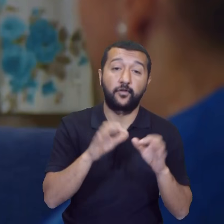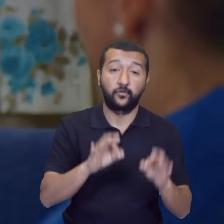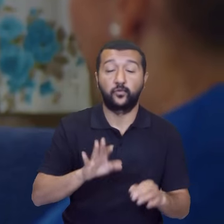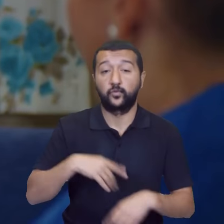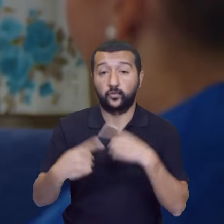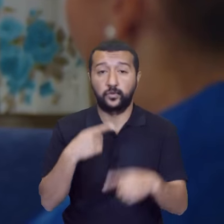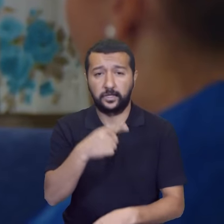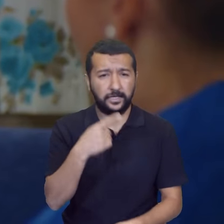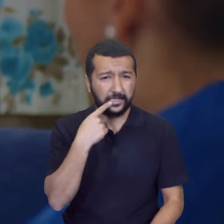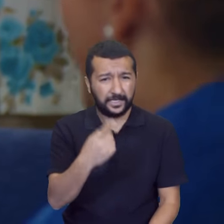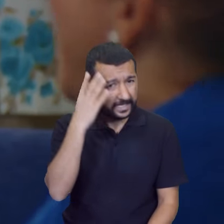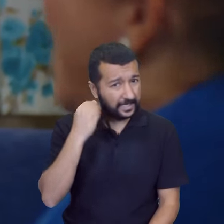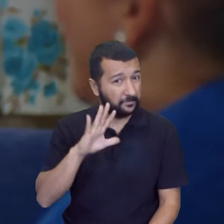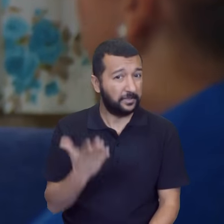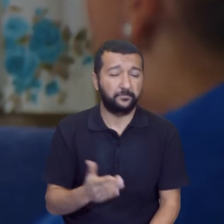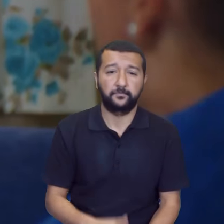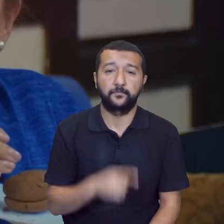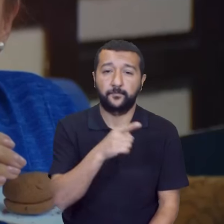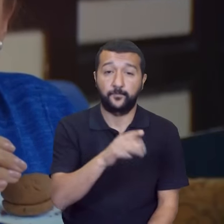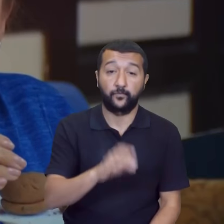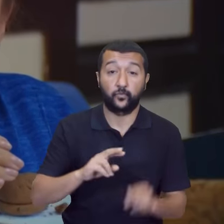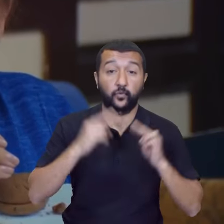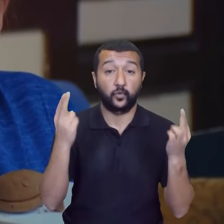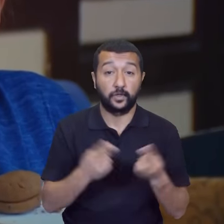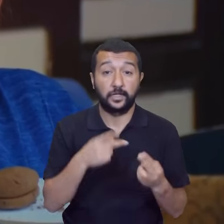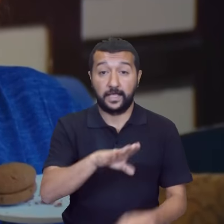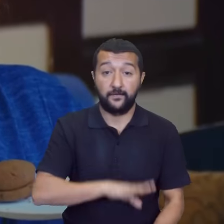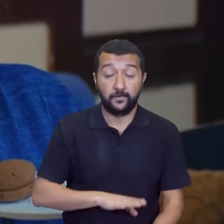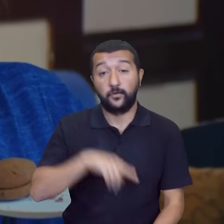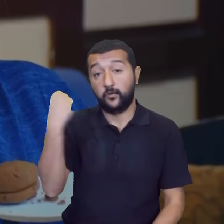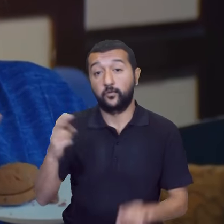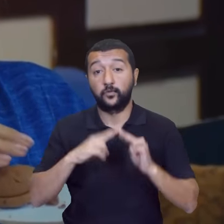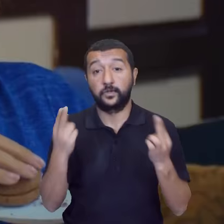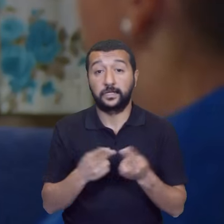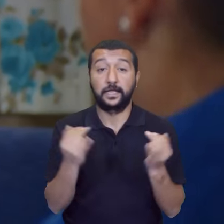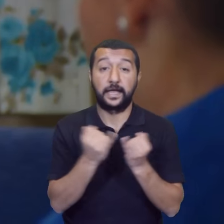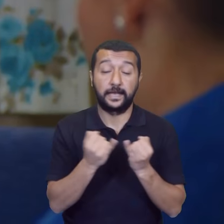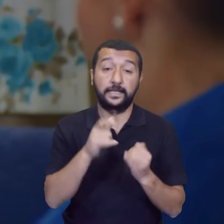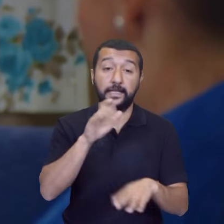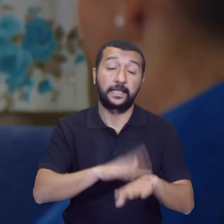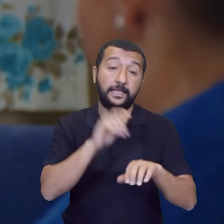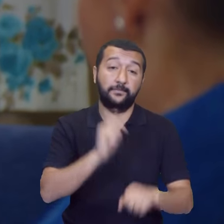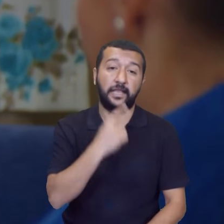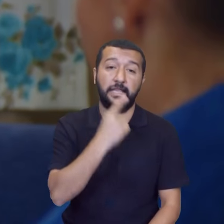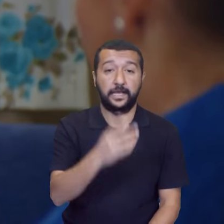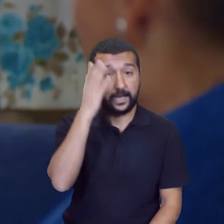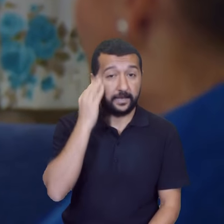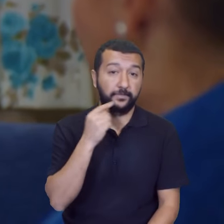derler. İyi anlamadım. Yani bu dünyada evlatlık öte dünyada ahiretlik eder